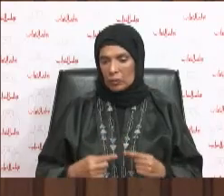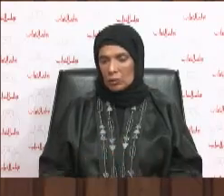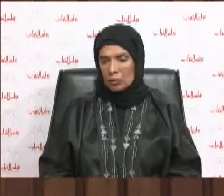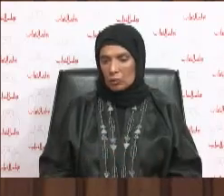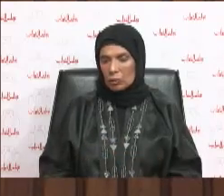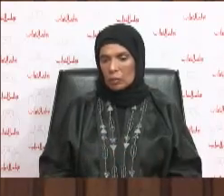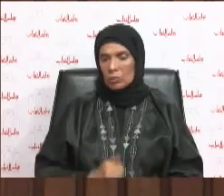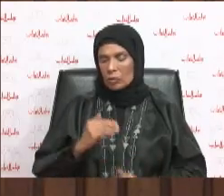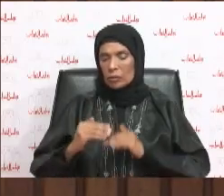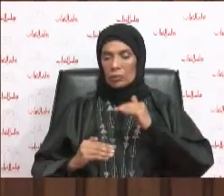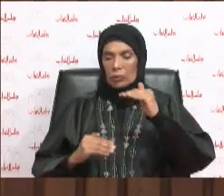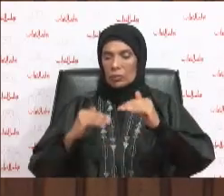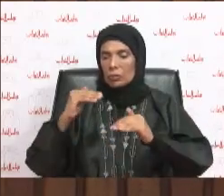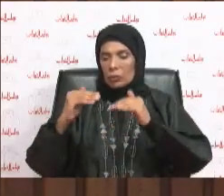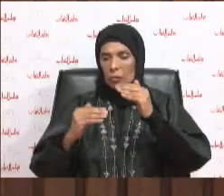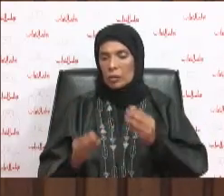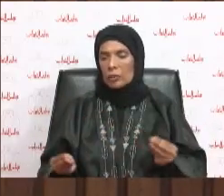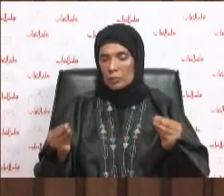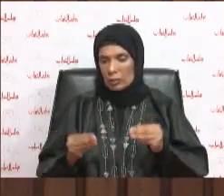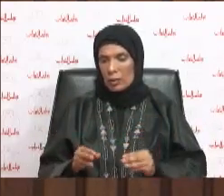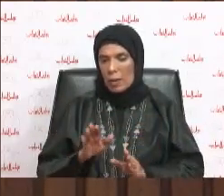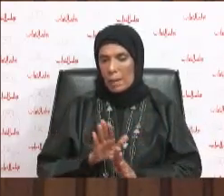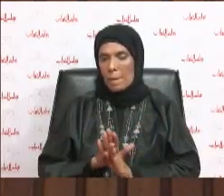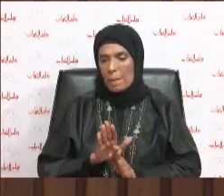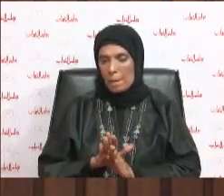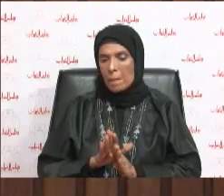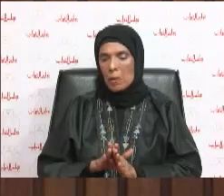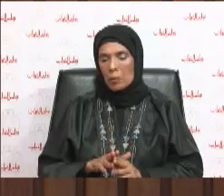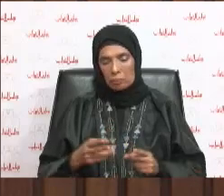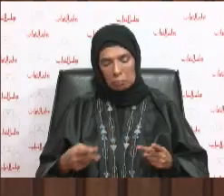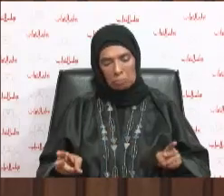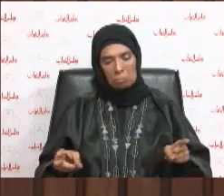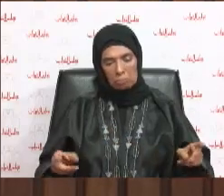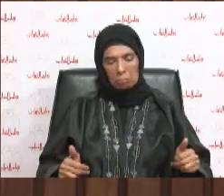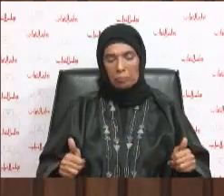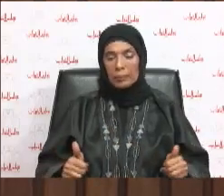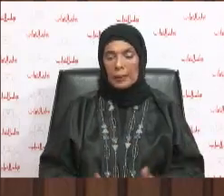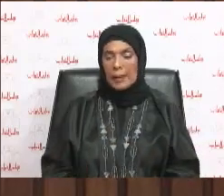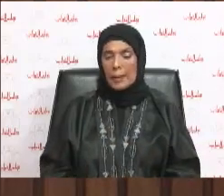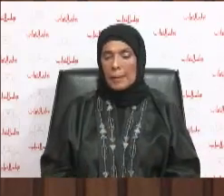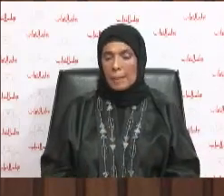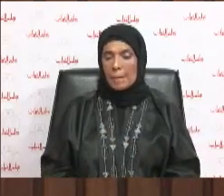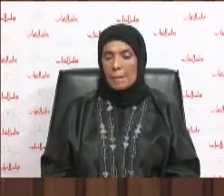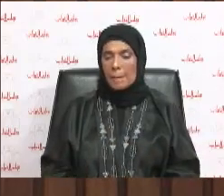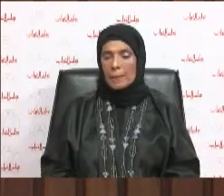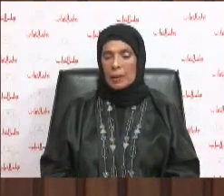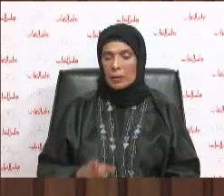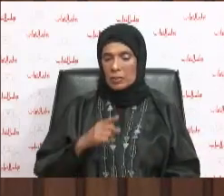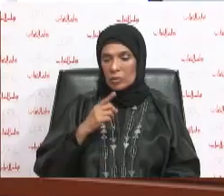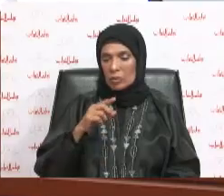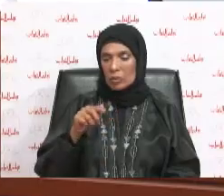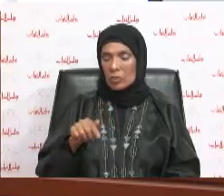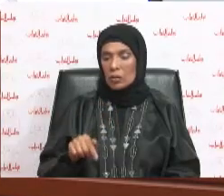مساحة للتطوير والمزيد من الدعم بالعكس احنا منفتحين على على على هذه الجهة. تكلم أصحاب السعادة